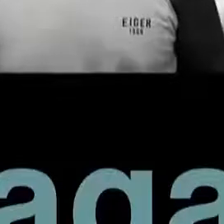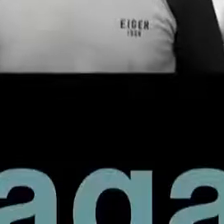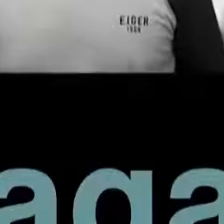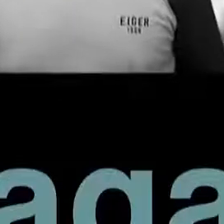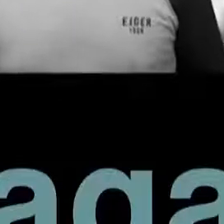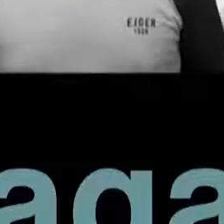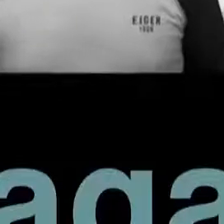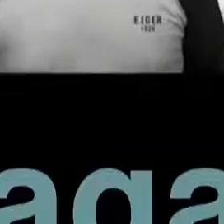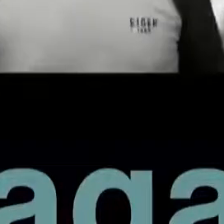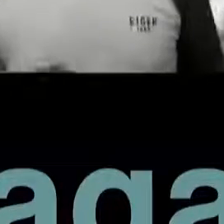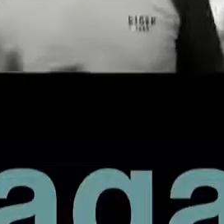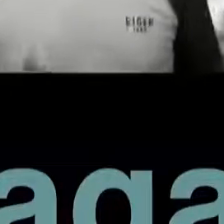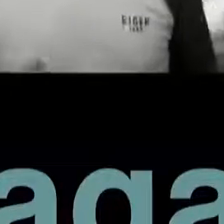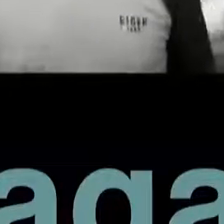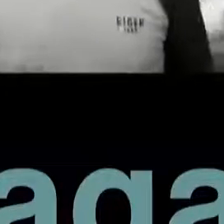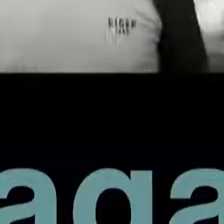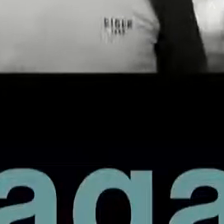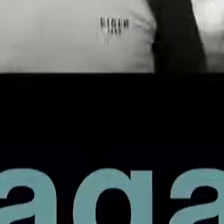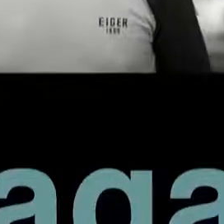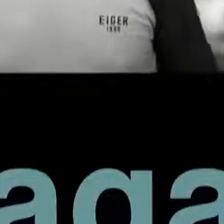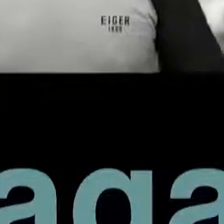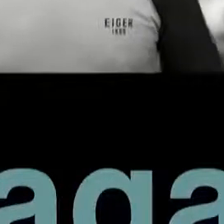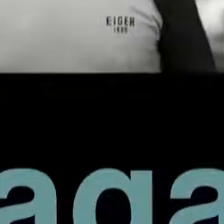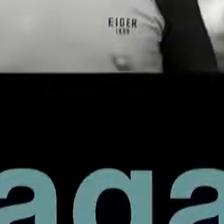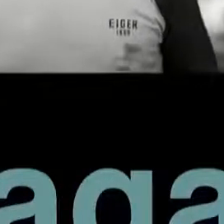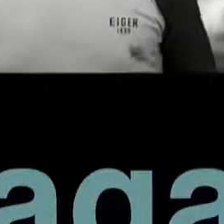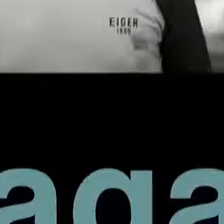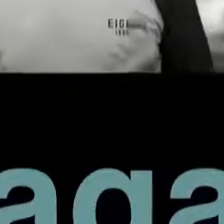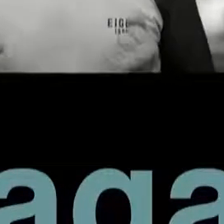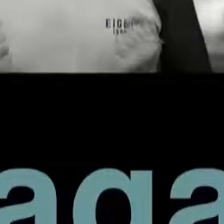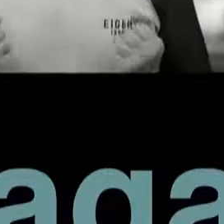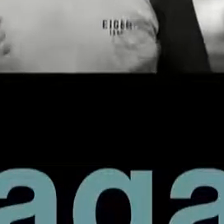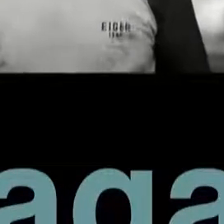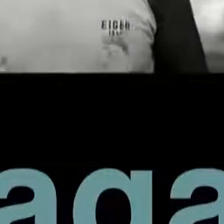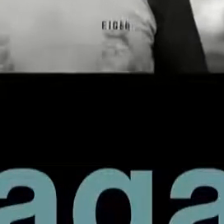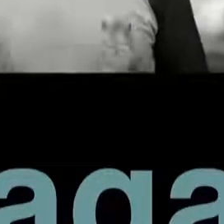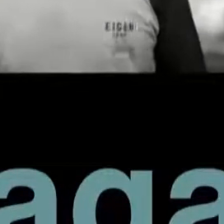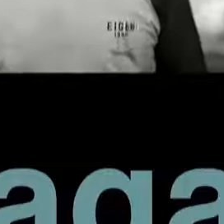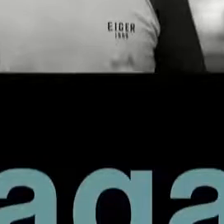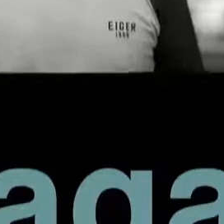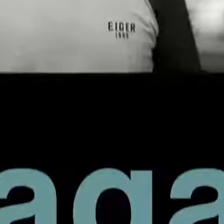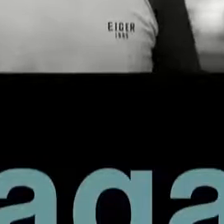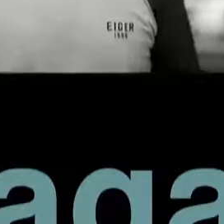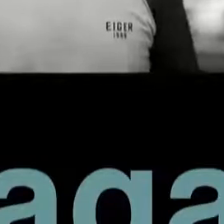sekolah kaga riang gembira kita